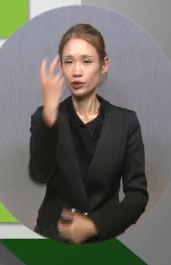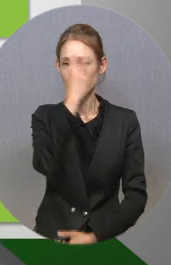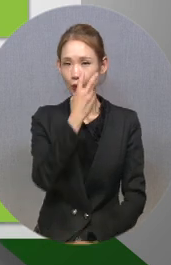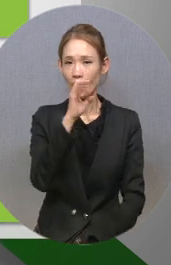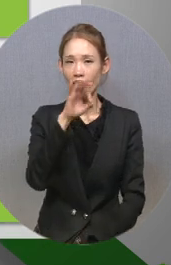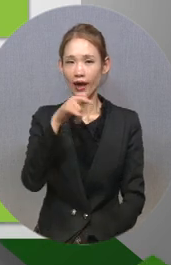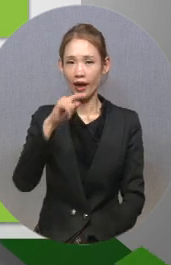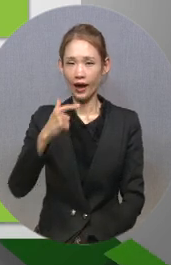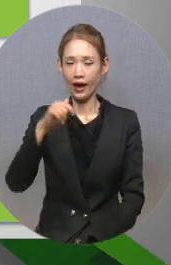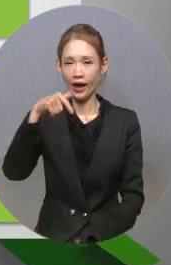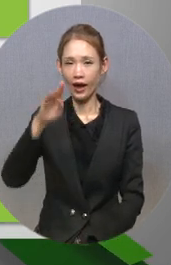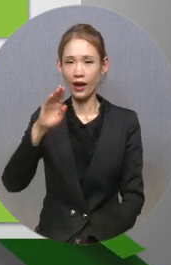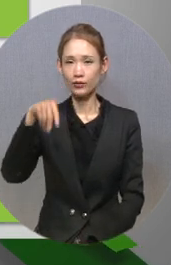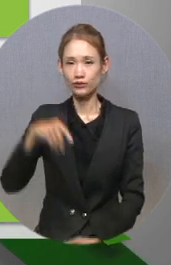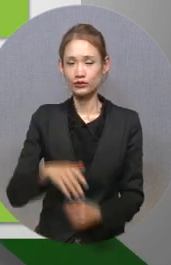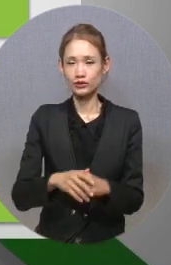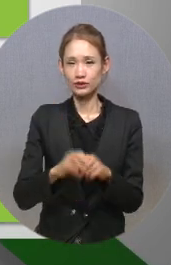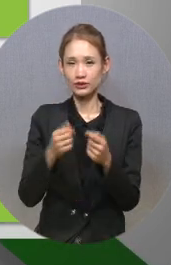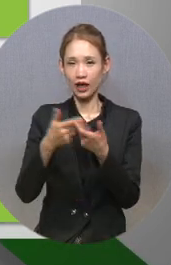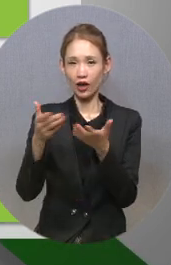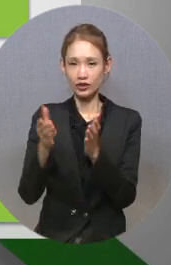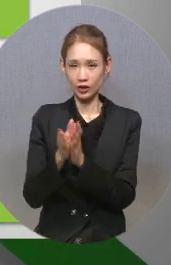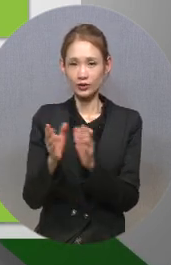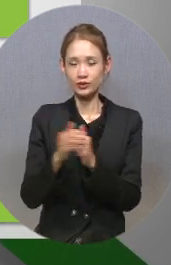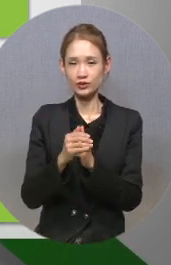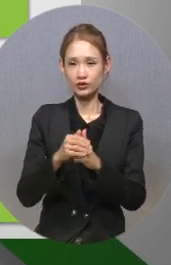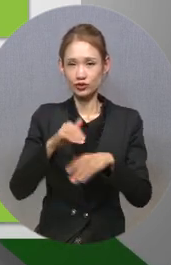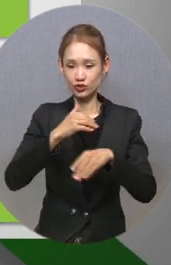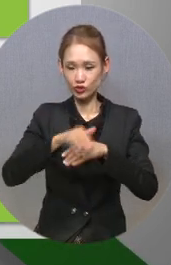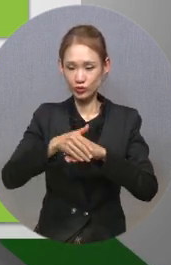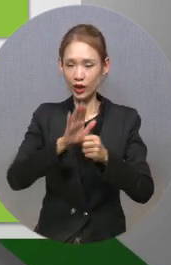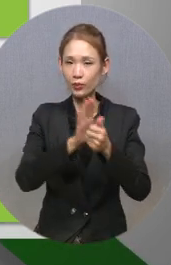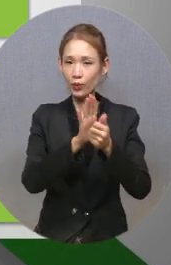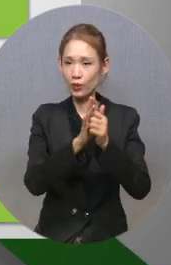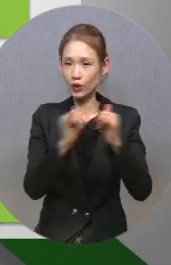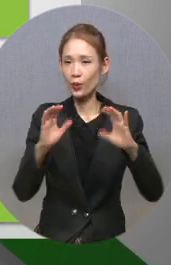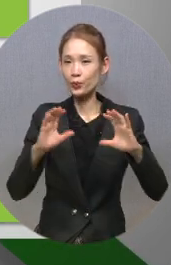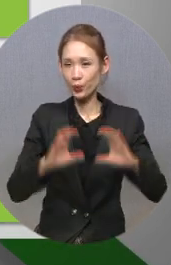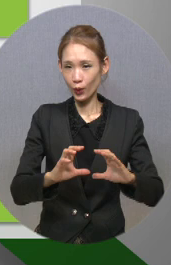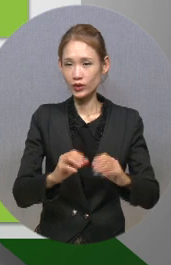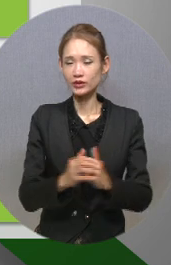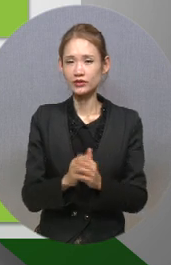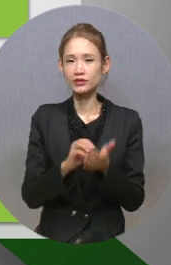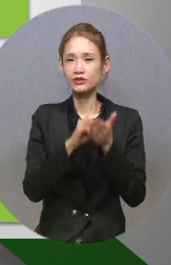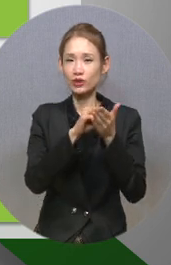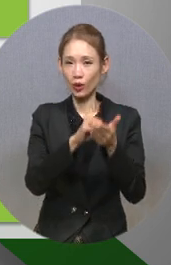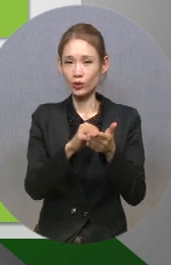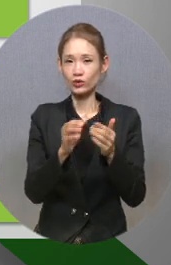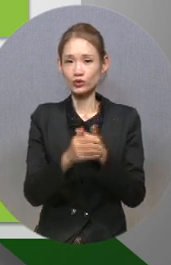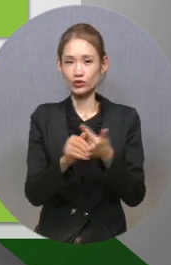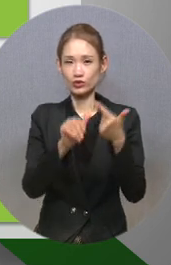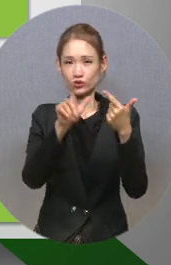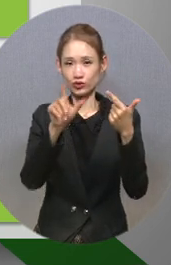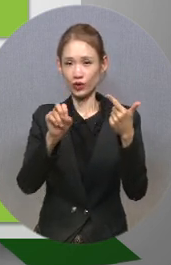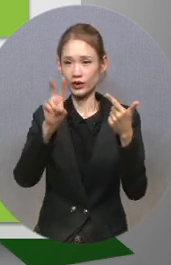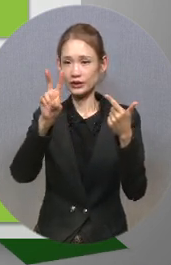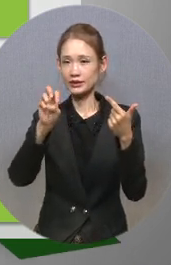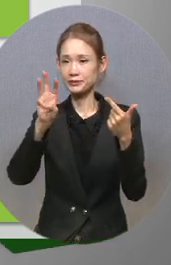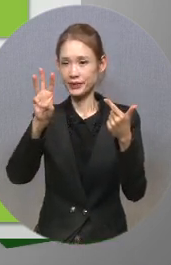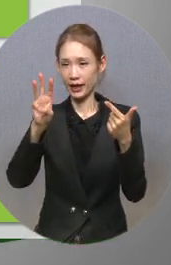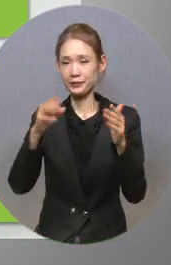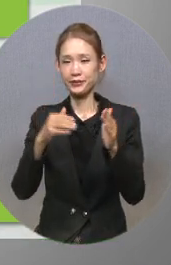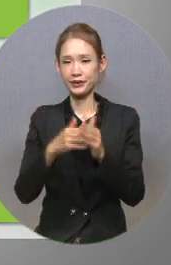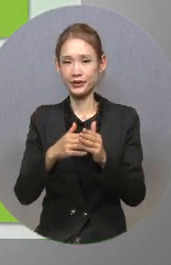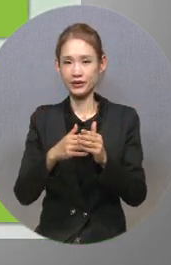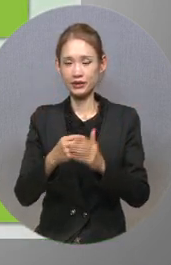주식회사 요양앤갑부 진영점에서 주방보조원을 모집합니다. 접수 마감일은 6월 23일까지며